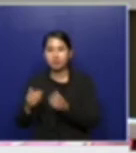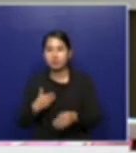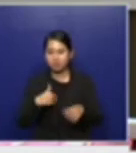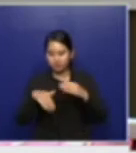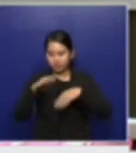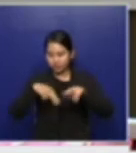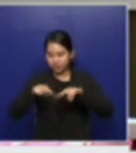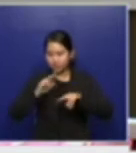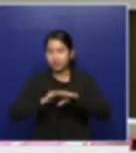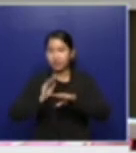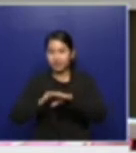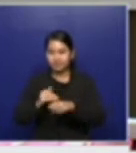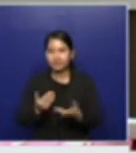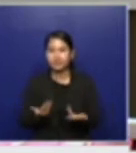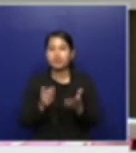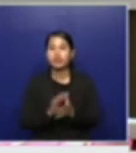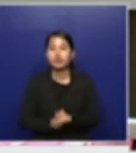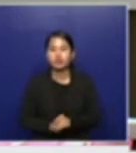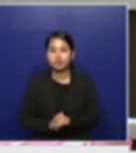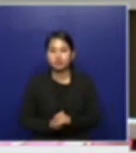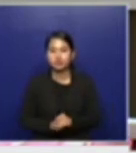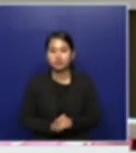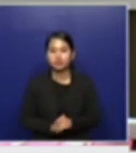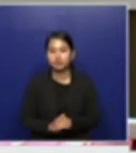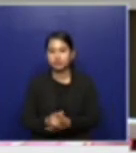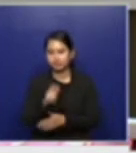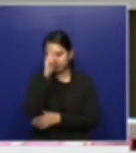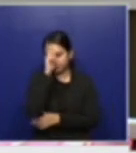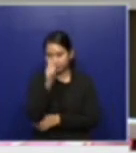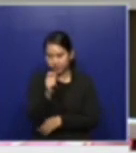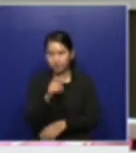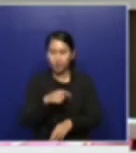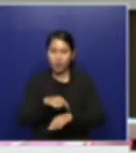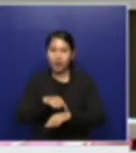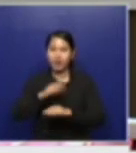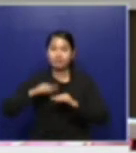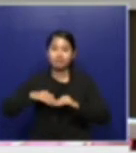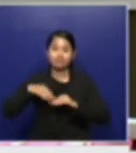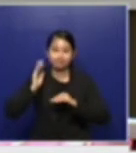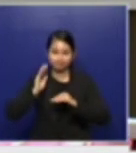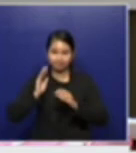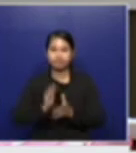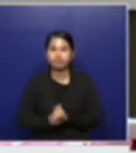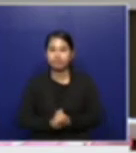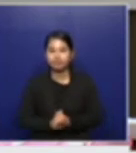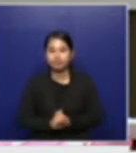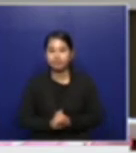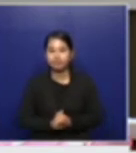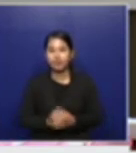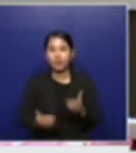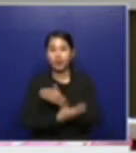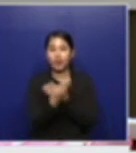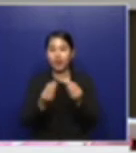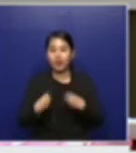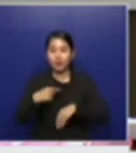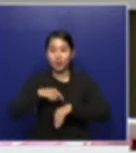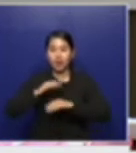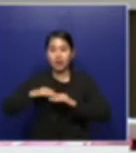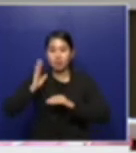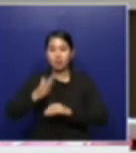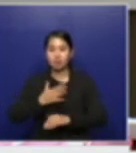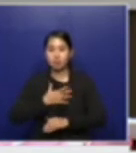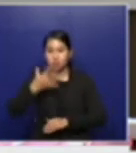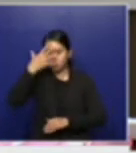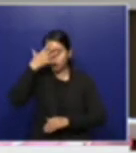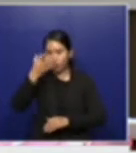ครับเอาละครับท่านประธานที่เคารพครับด้วยความเคารพท่านประธานเลยเวลาที่ท่านประธานให้ความเมตตาโอกาสกับผมไม่ได้โกรธท่านนะ